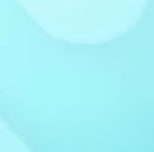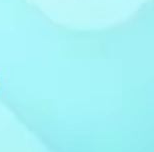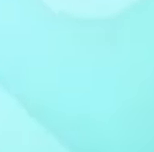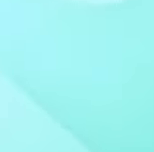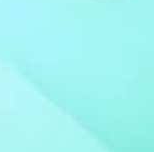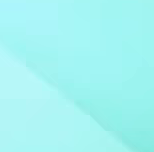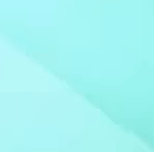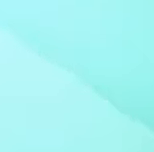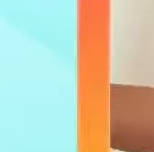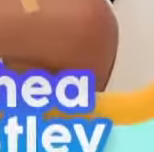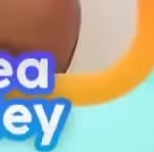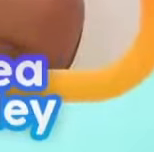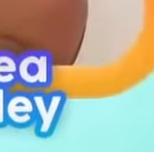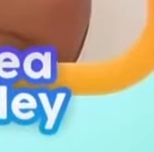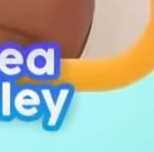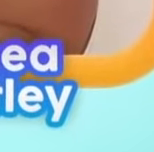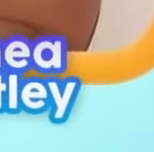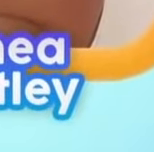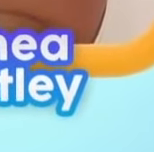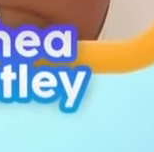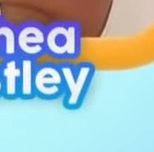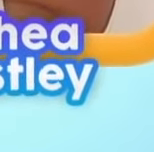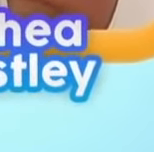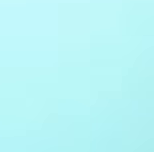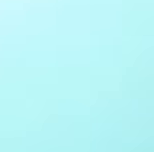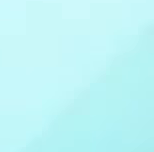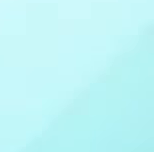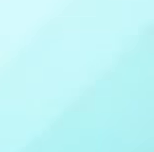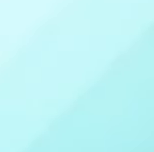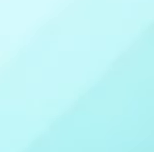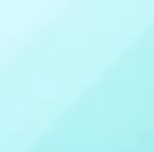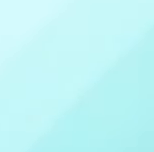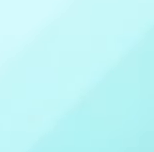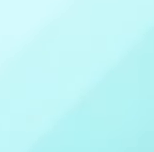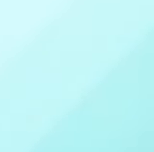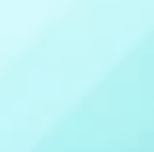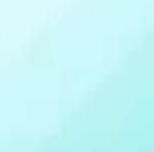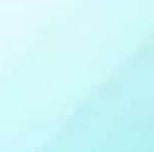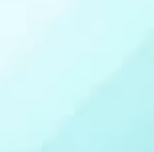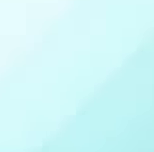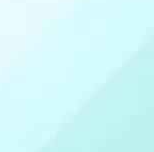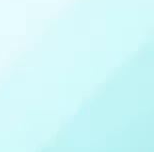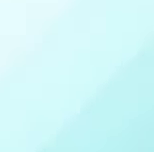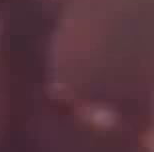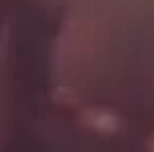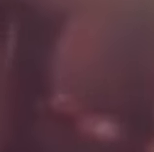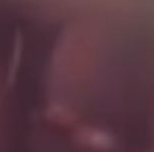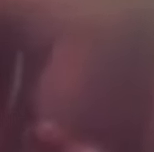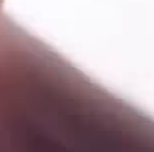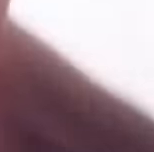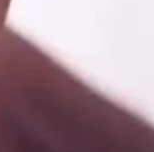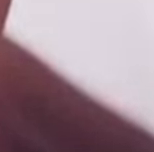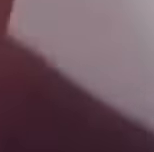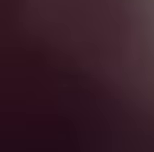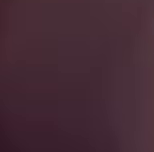like your favorite Kapuso Artist Center stars. Tapos, flex muna.